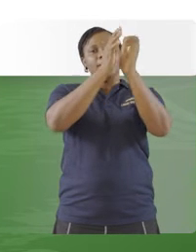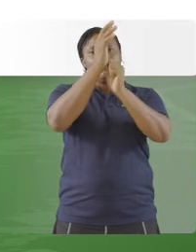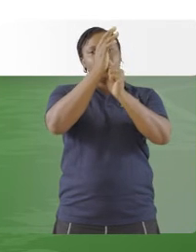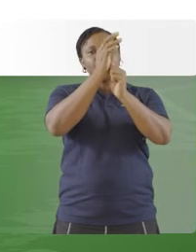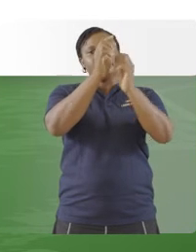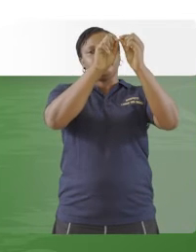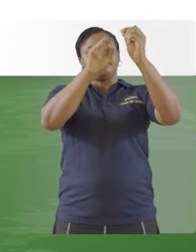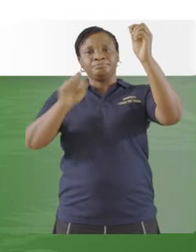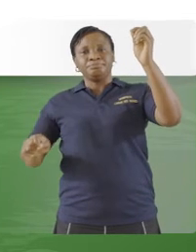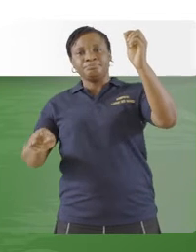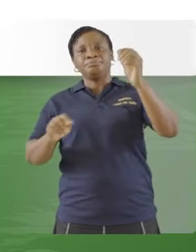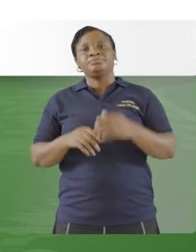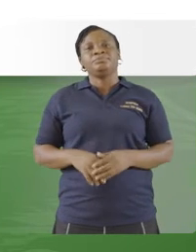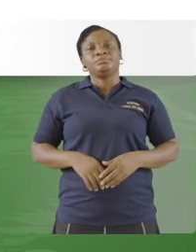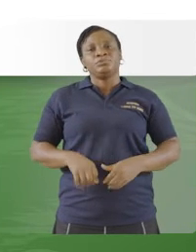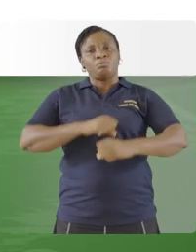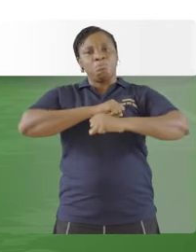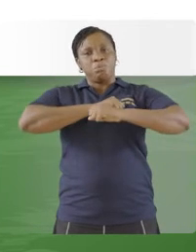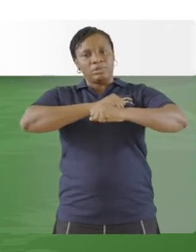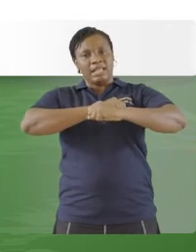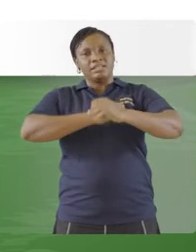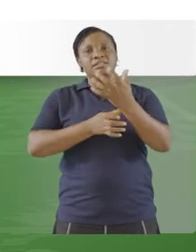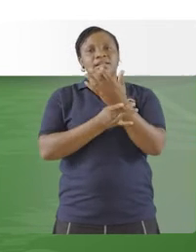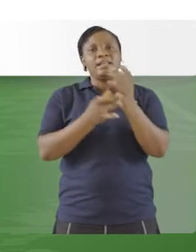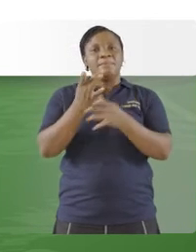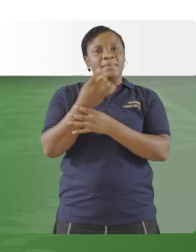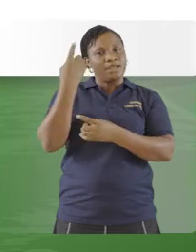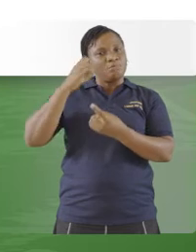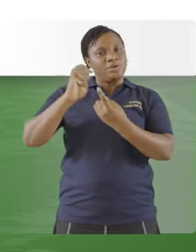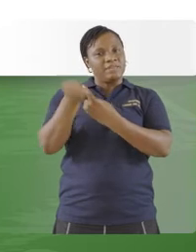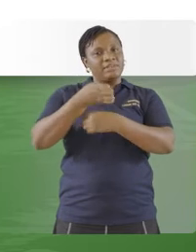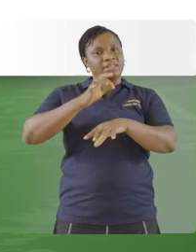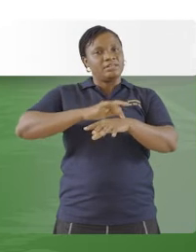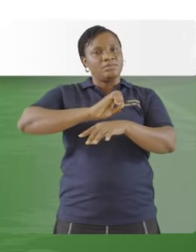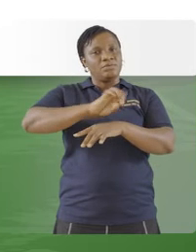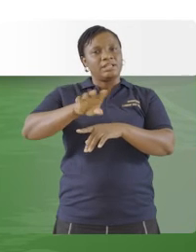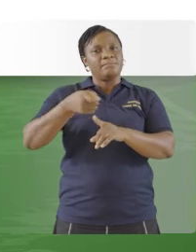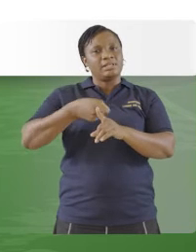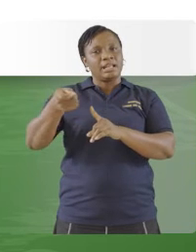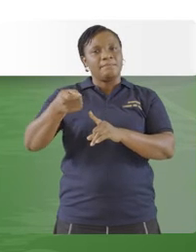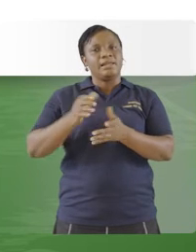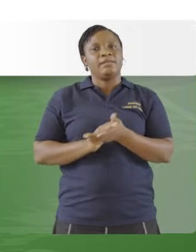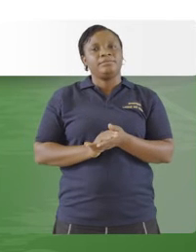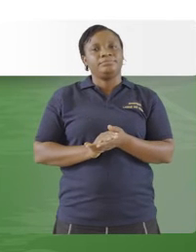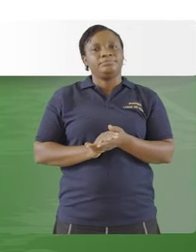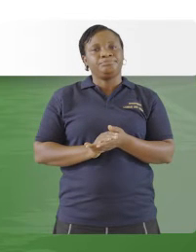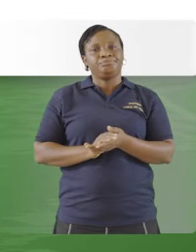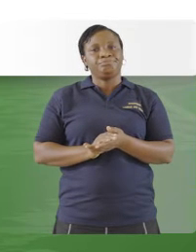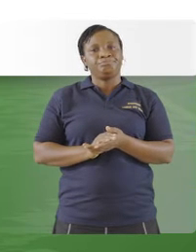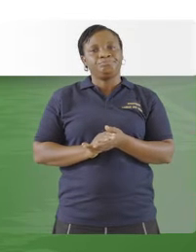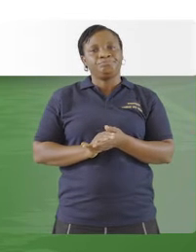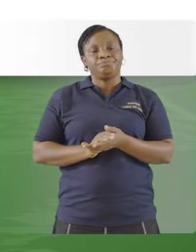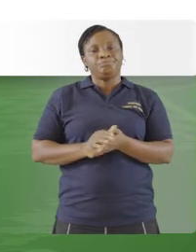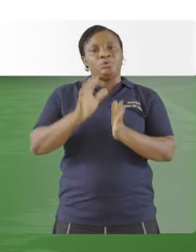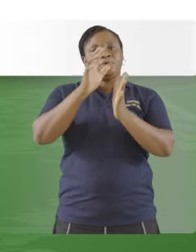gants à protège les mains pour éviter de contaminer la plaie. Parce que, bien évidemment,